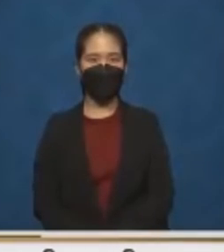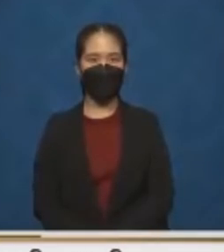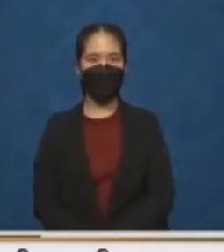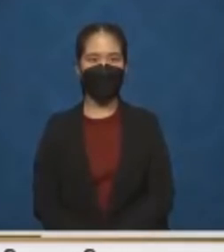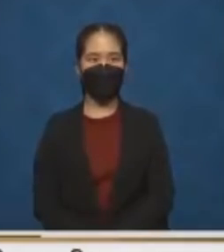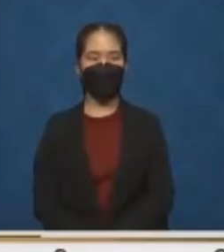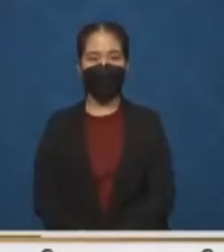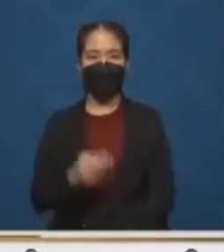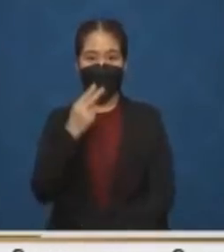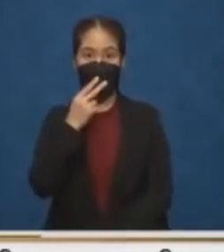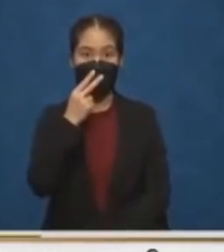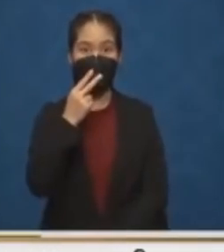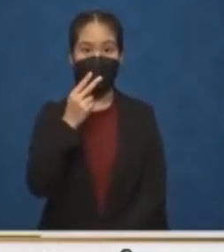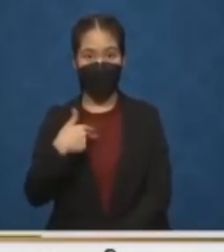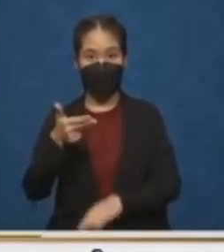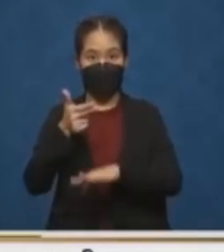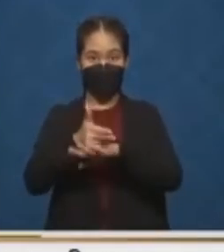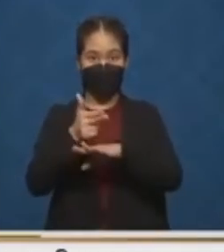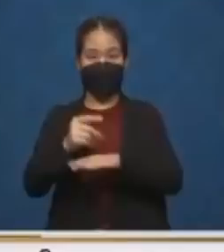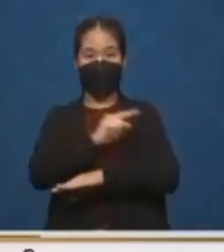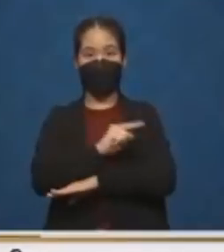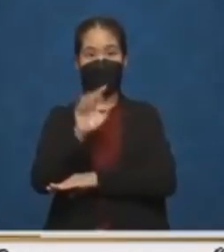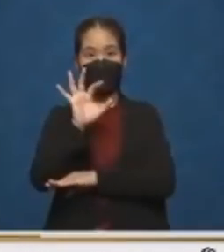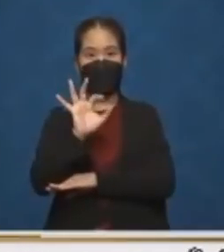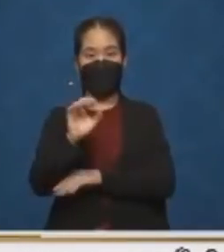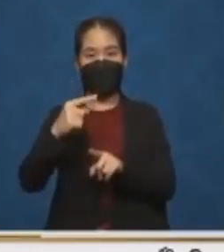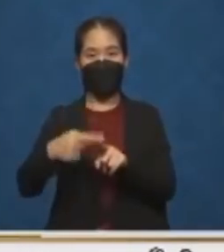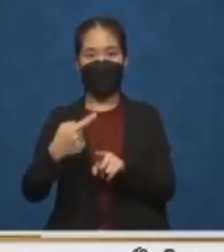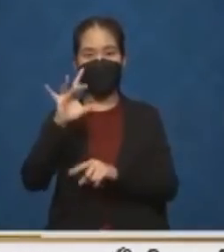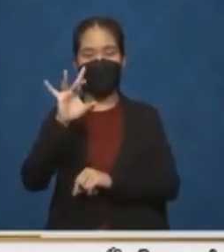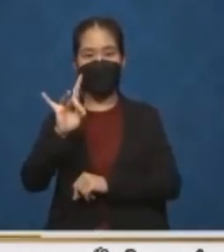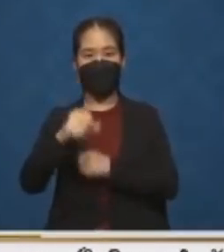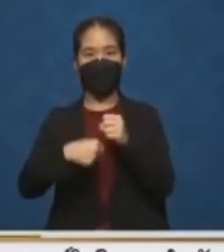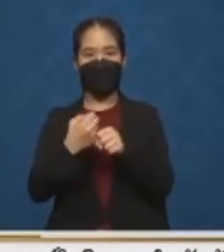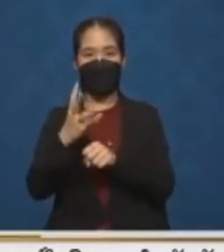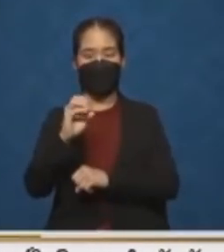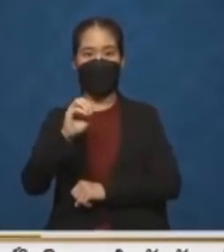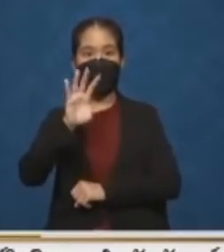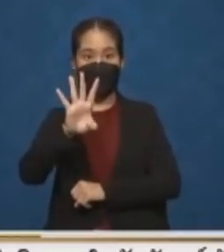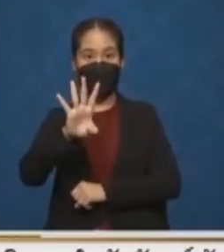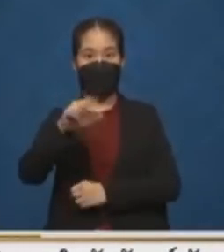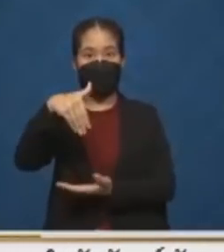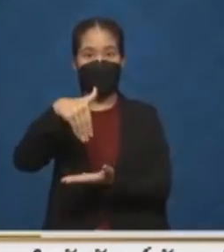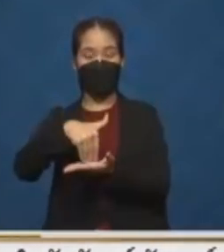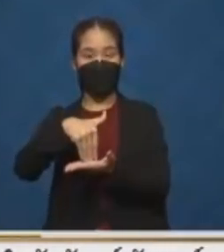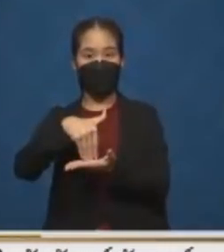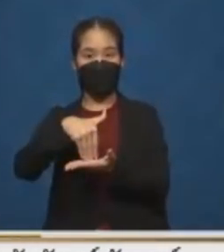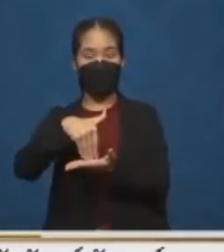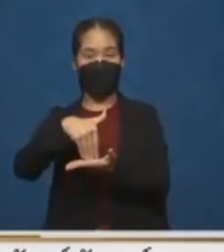ในที่สุดวันที่เก้าสงหาคม 2964ศูนยคบคุมและปงกโลกสาลัส